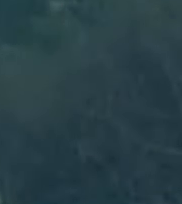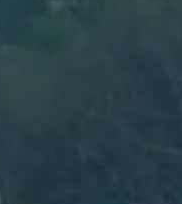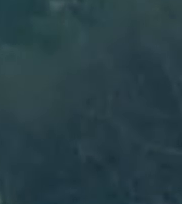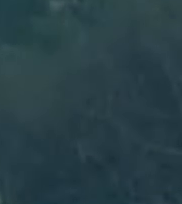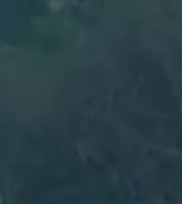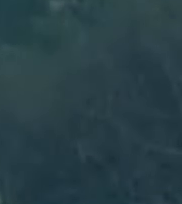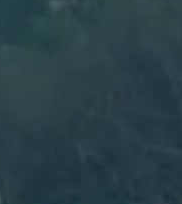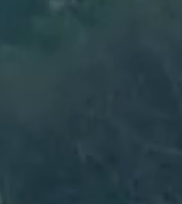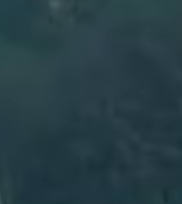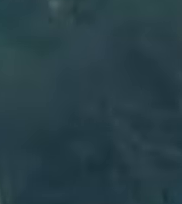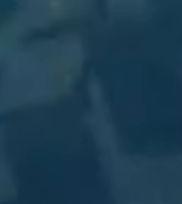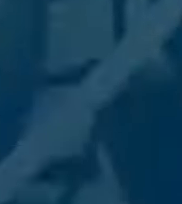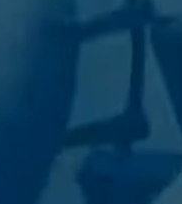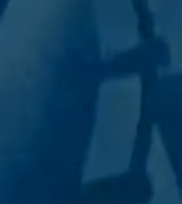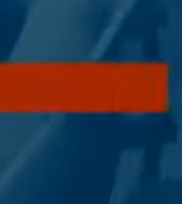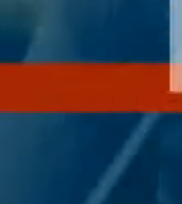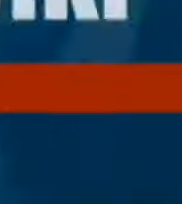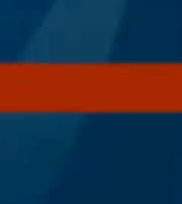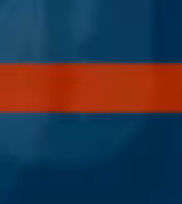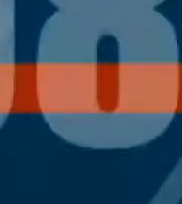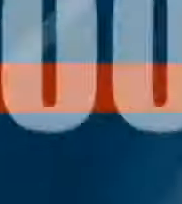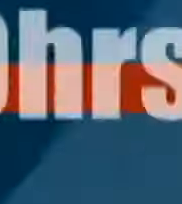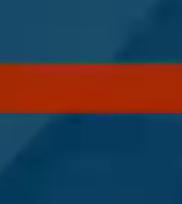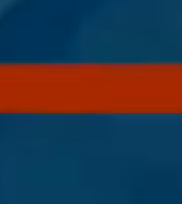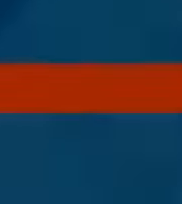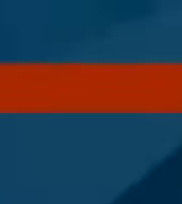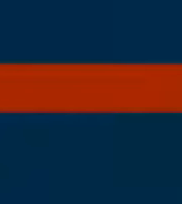kule namba ngwatu ube. Stemba ba.